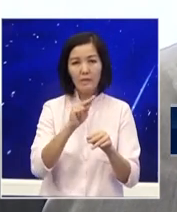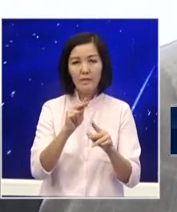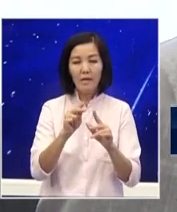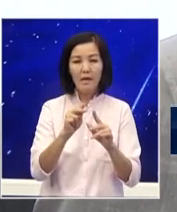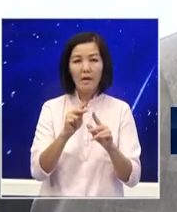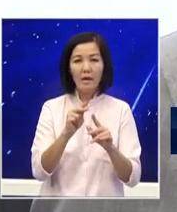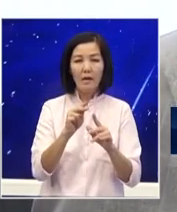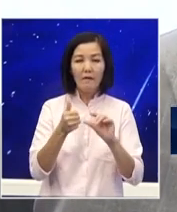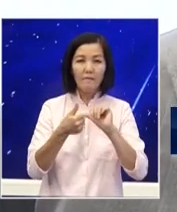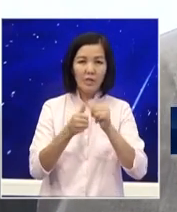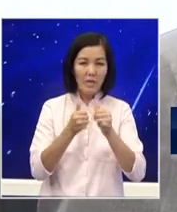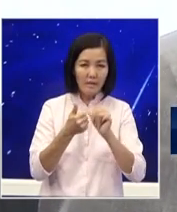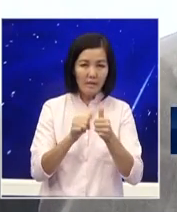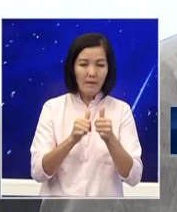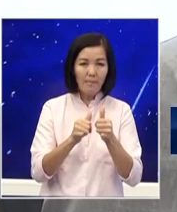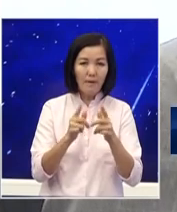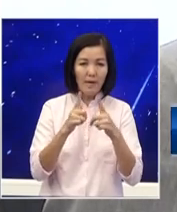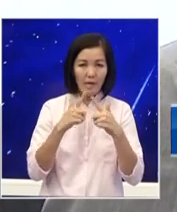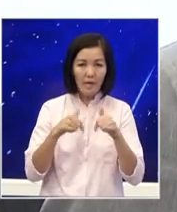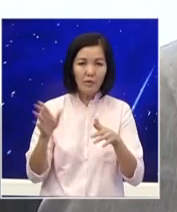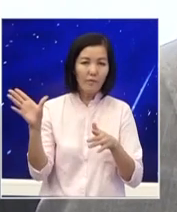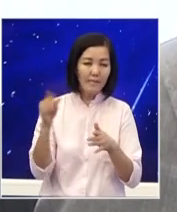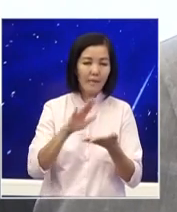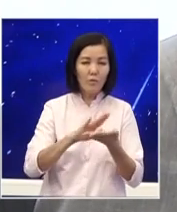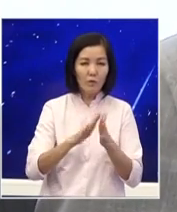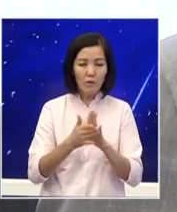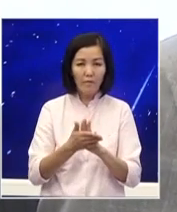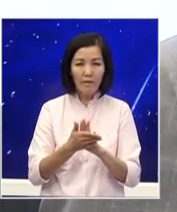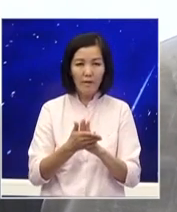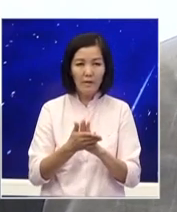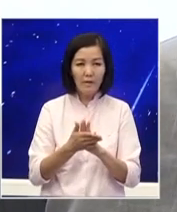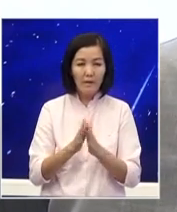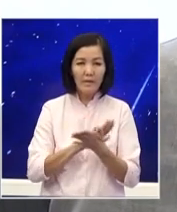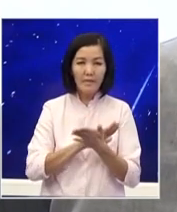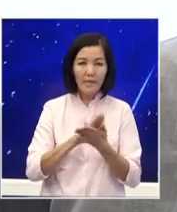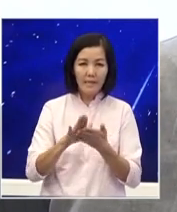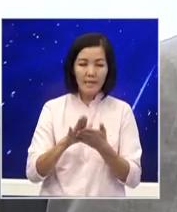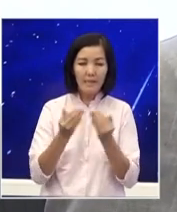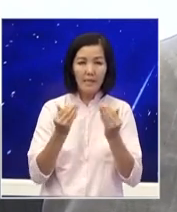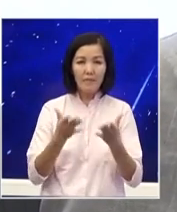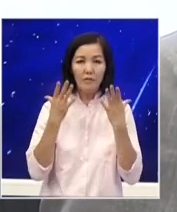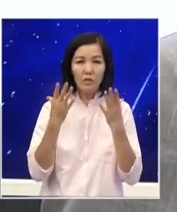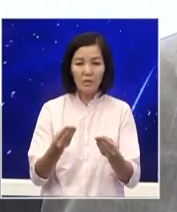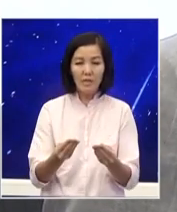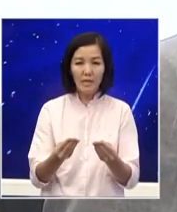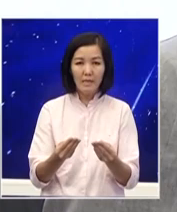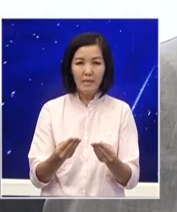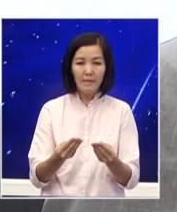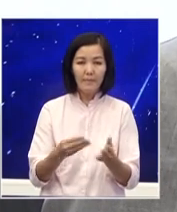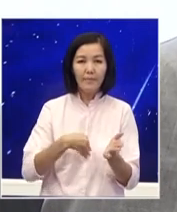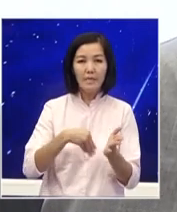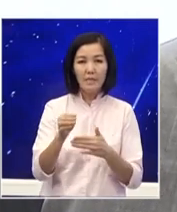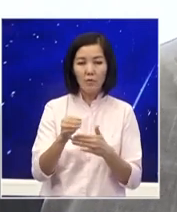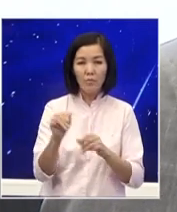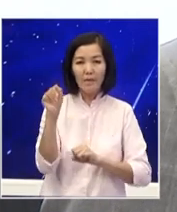режиме будут организованы в seus условия сети санитарные условия то есть на сегодняшний день закупаются